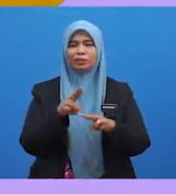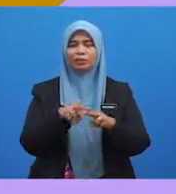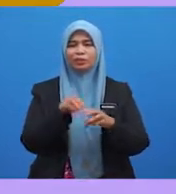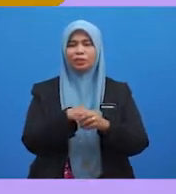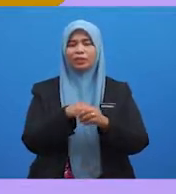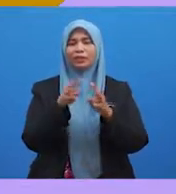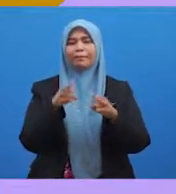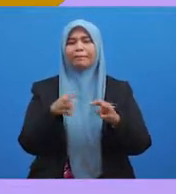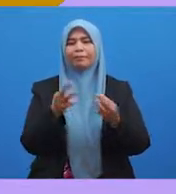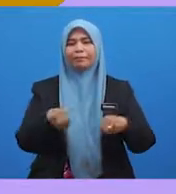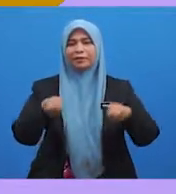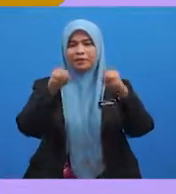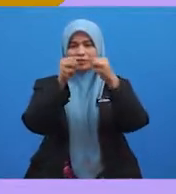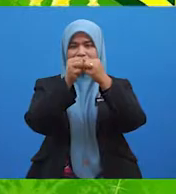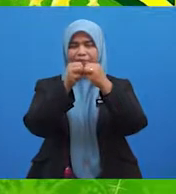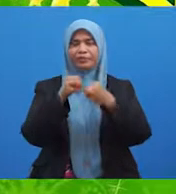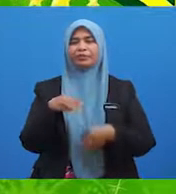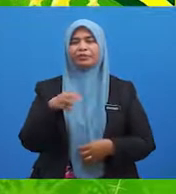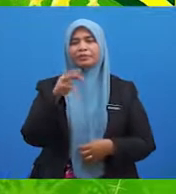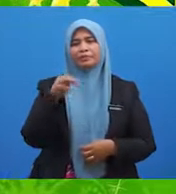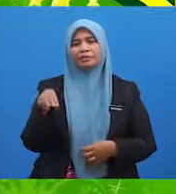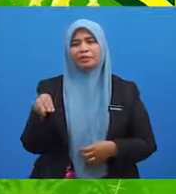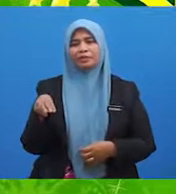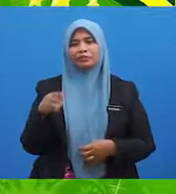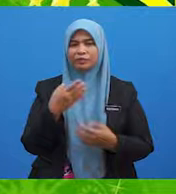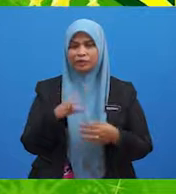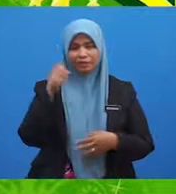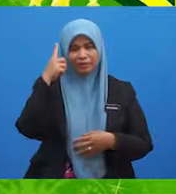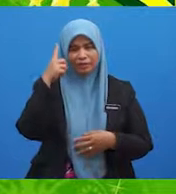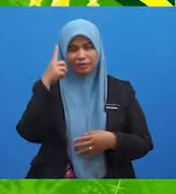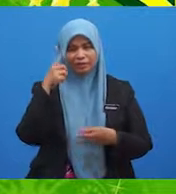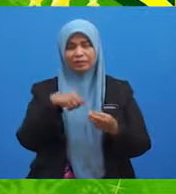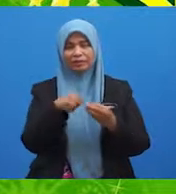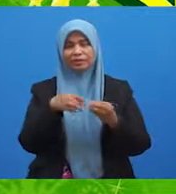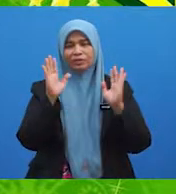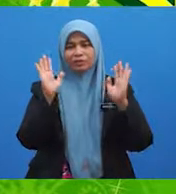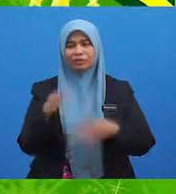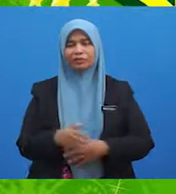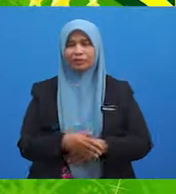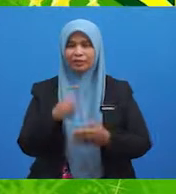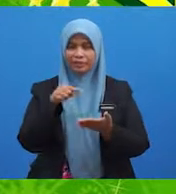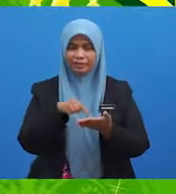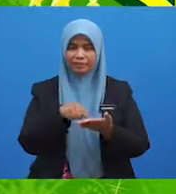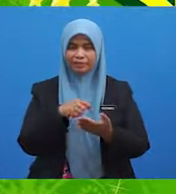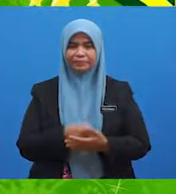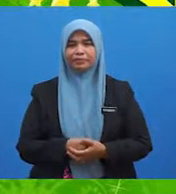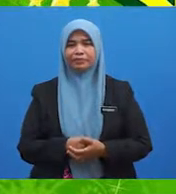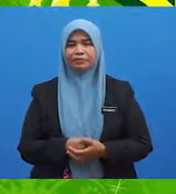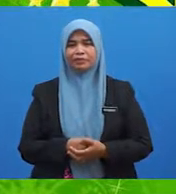berada di dalam masjid. Murid-murid ustaz, dah fahamkan tentang solat sunat tahiyatul masjid